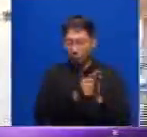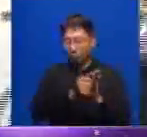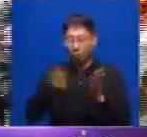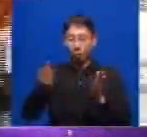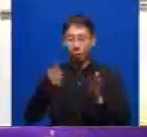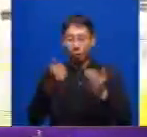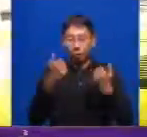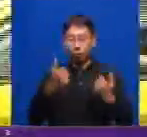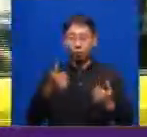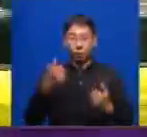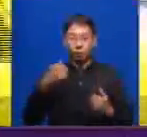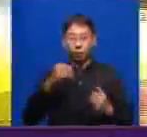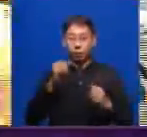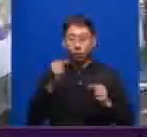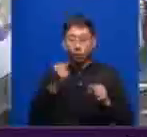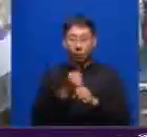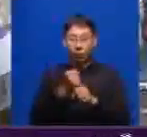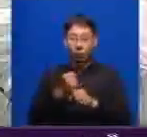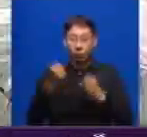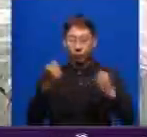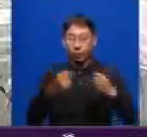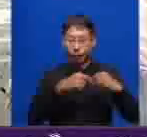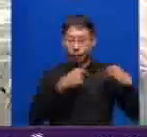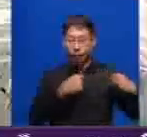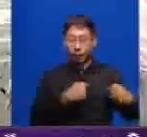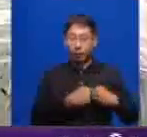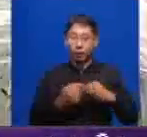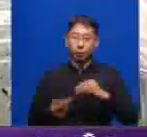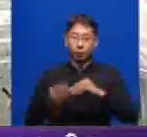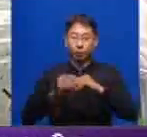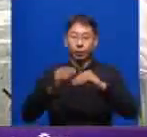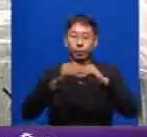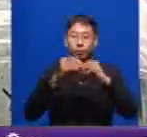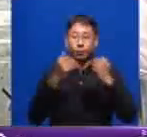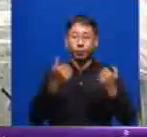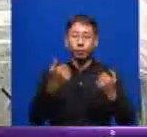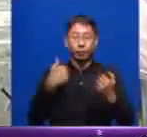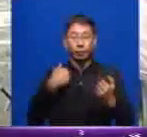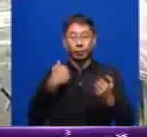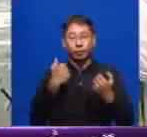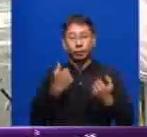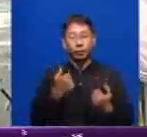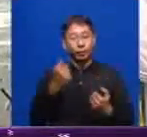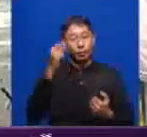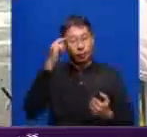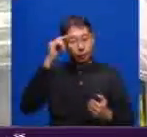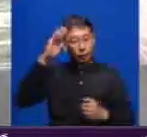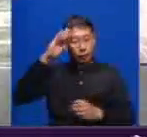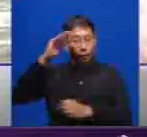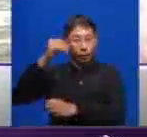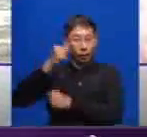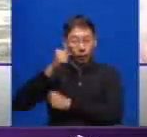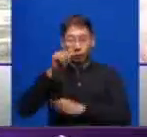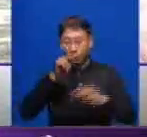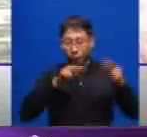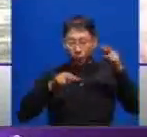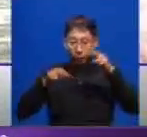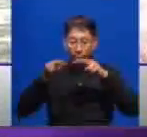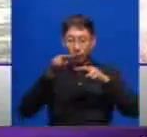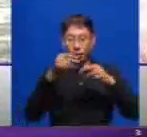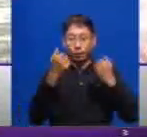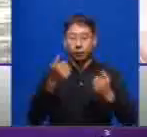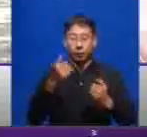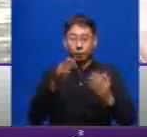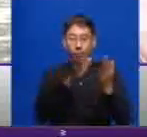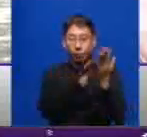ที่ยวเกิดความมั่นใจมากขึ้น คนอาจจะมองว่าเป็นความปลอดภัยอีกส่วนหนึ่งในการเรียกทหารมาควบคุมอะไรเงี้ยคือบ้านเ